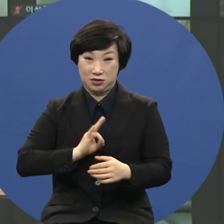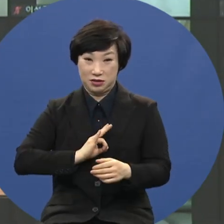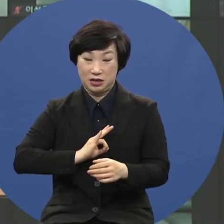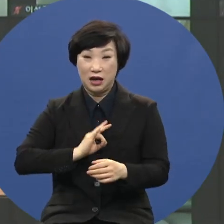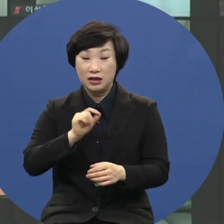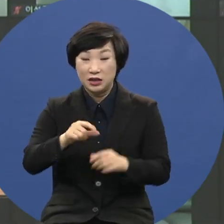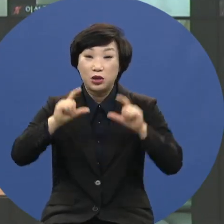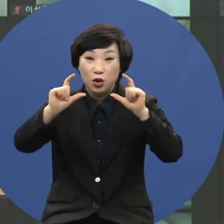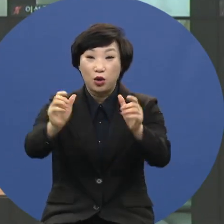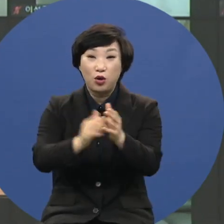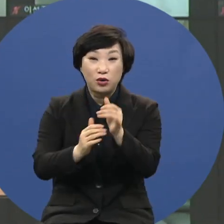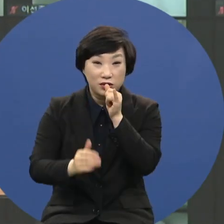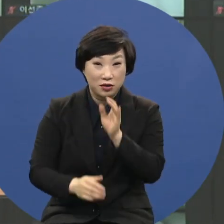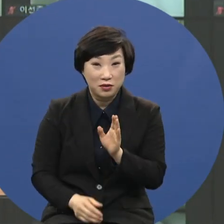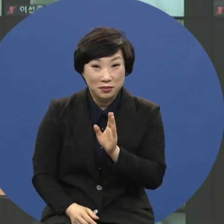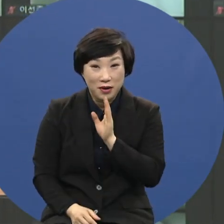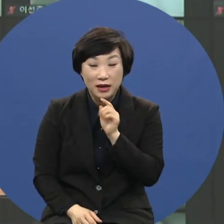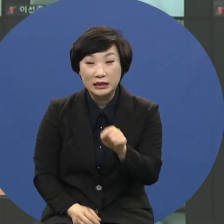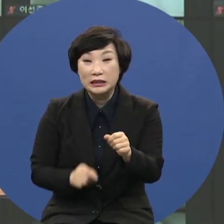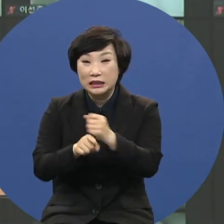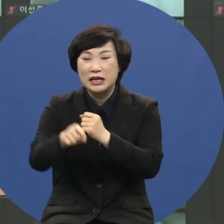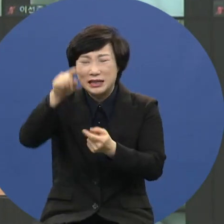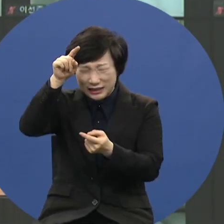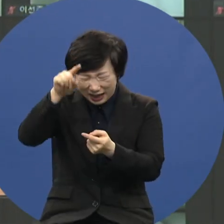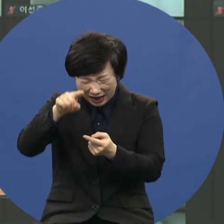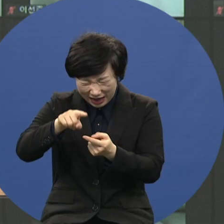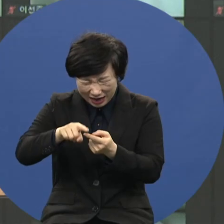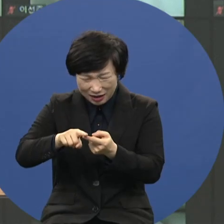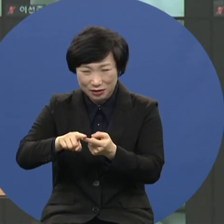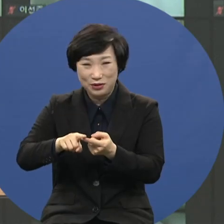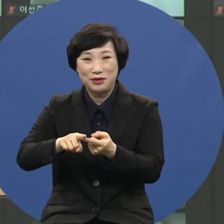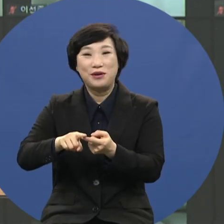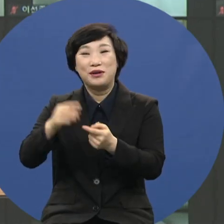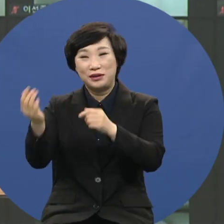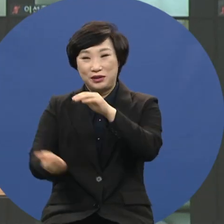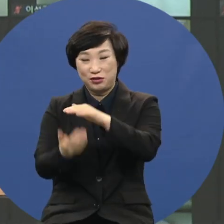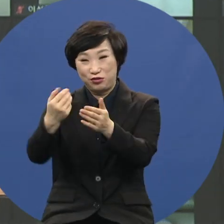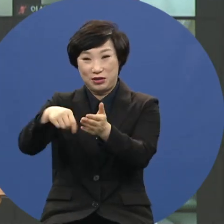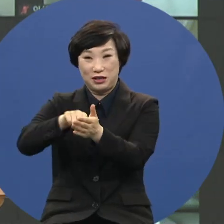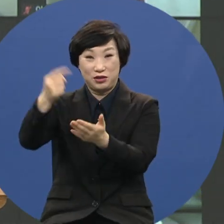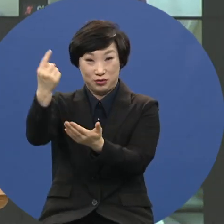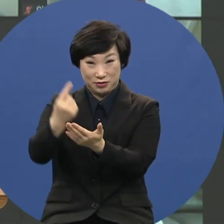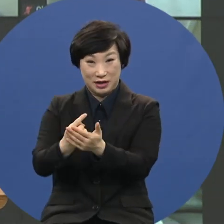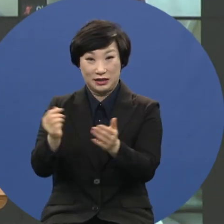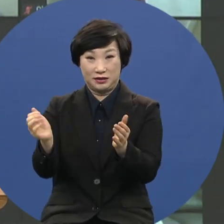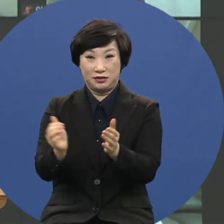통해서 선포하셨는데 그 뜻을 그대로 이루게 도셨으니